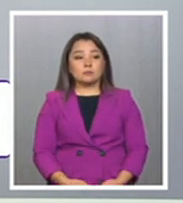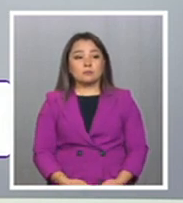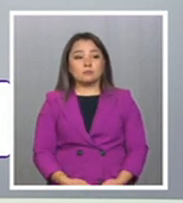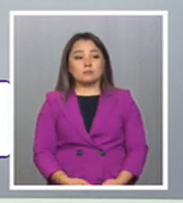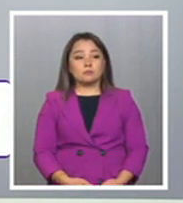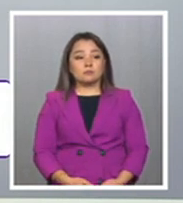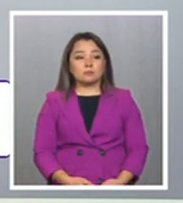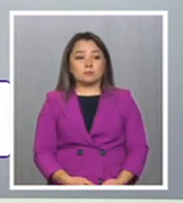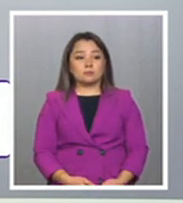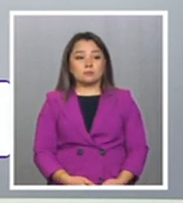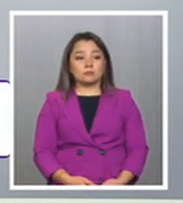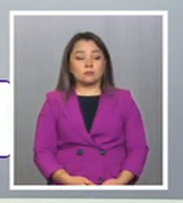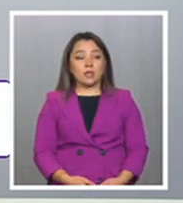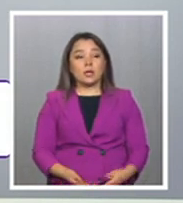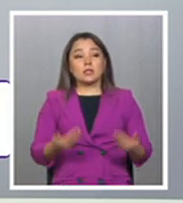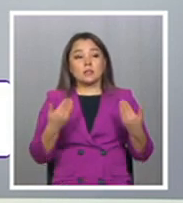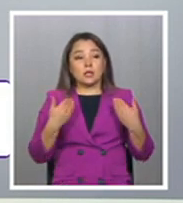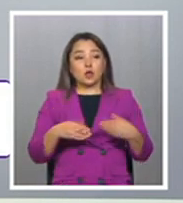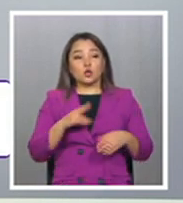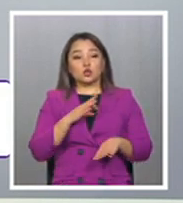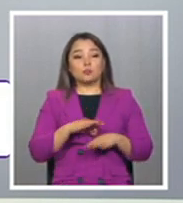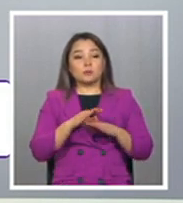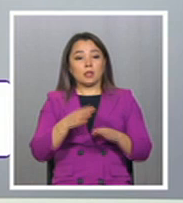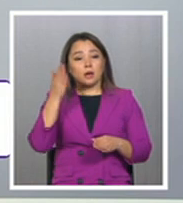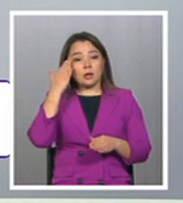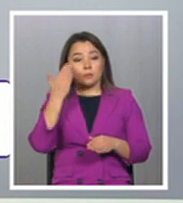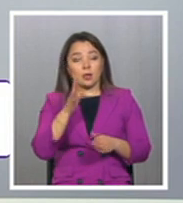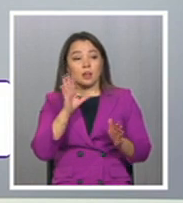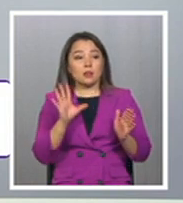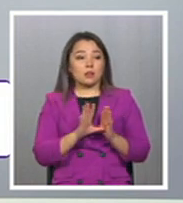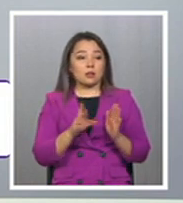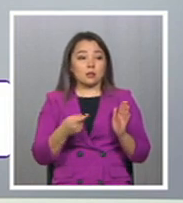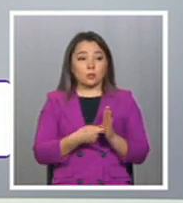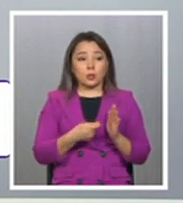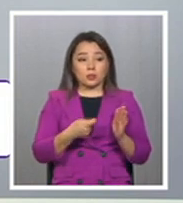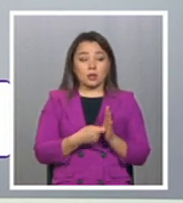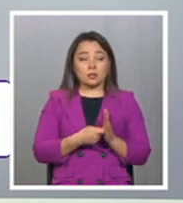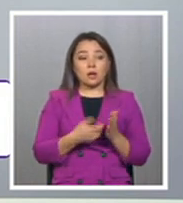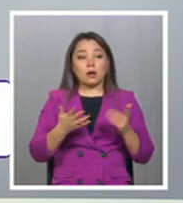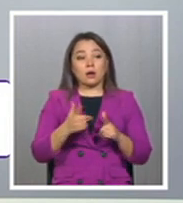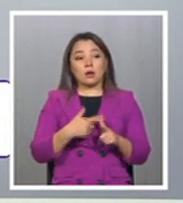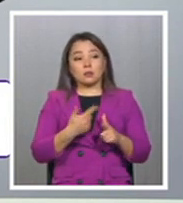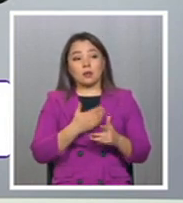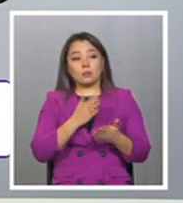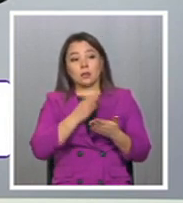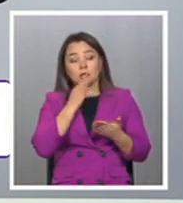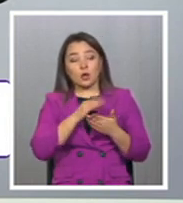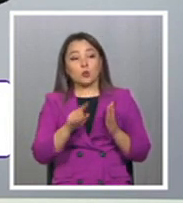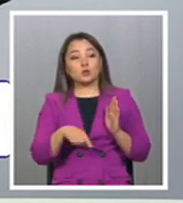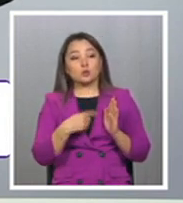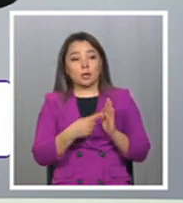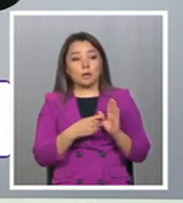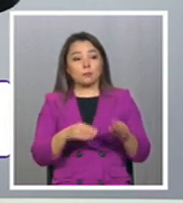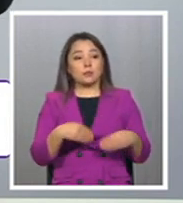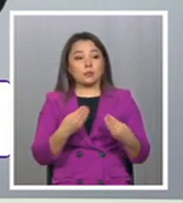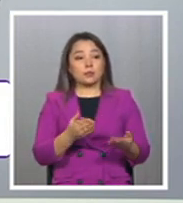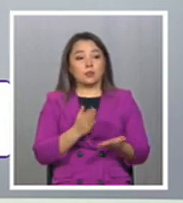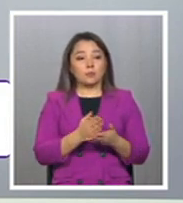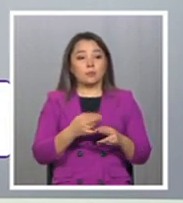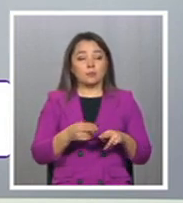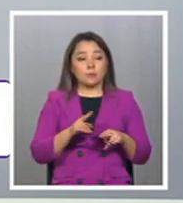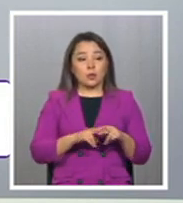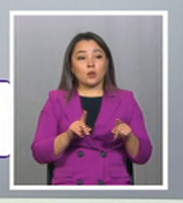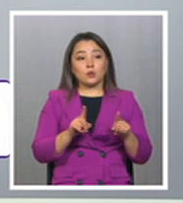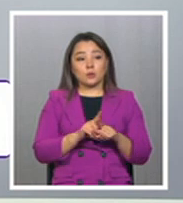Сіздерге дененің жұмыс істеу қабілеті мен қуаты қалай аталады деген сұрақ беріліп тұр. Және